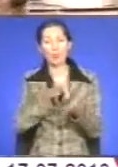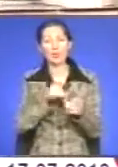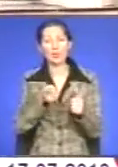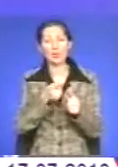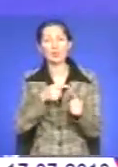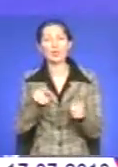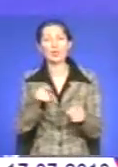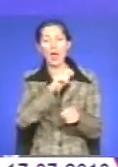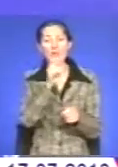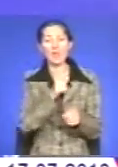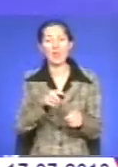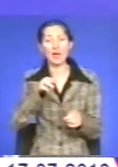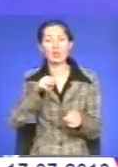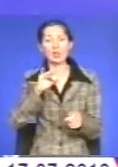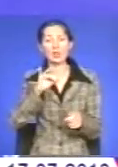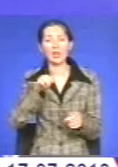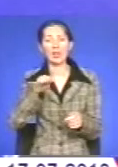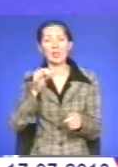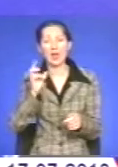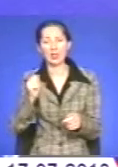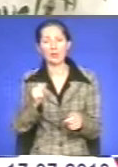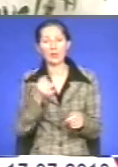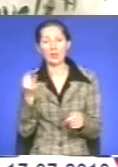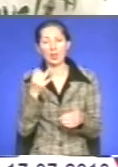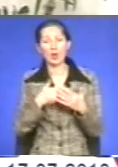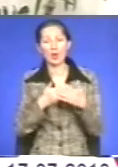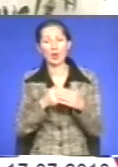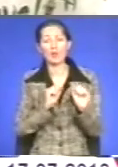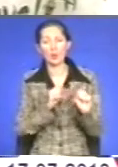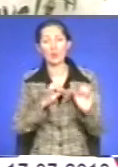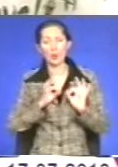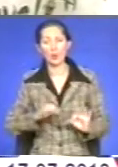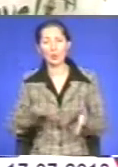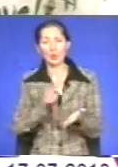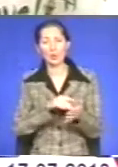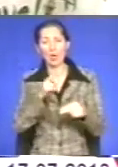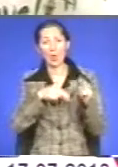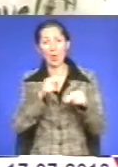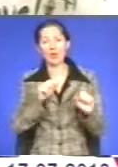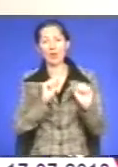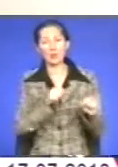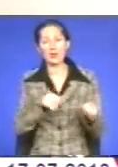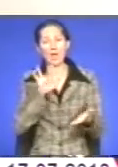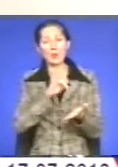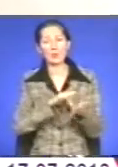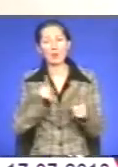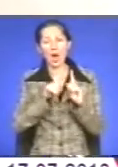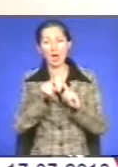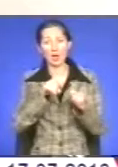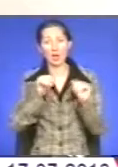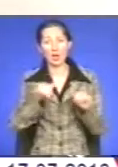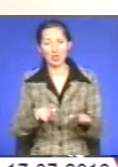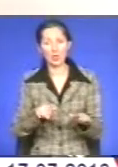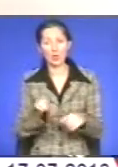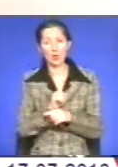війною титанів. Інтереси громади відстоює прокуратура міста, будівельників захищає міська рада. Рішенням Тернопільського